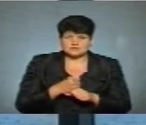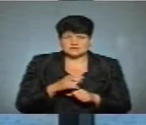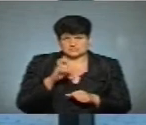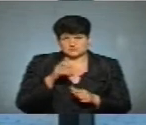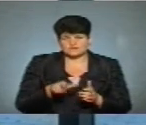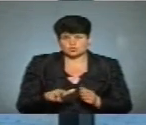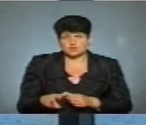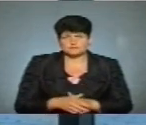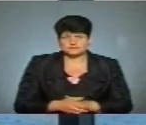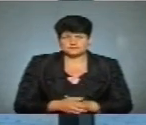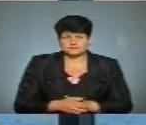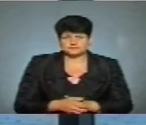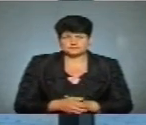дорогах.